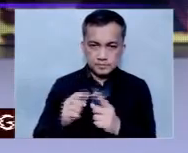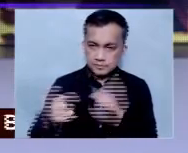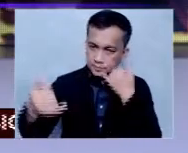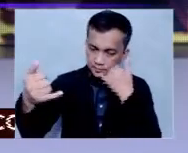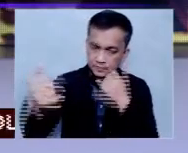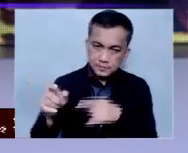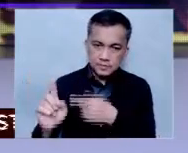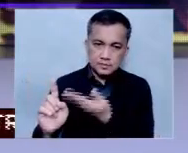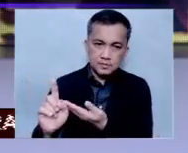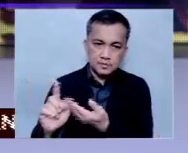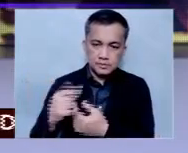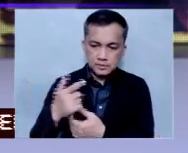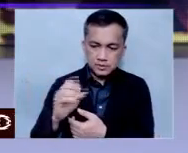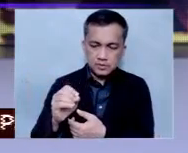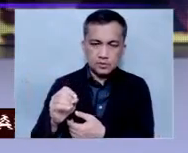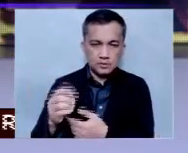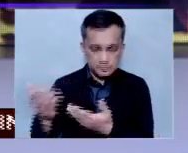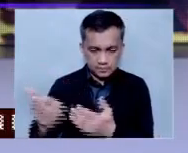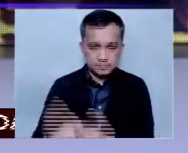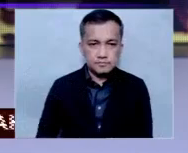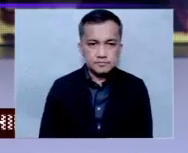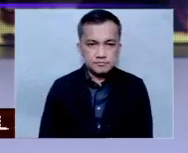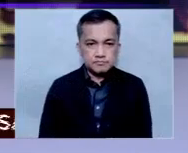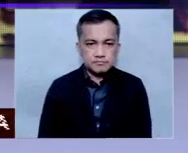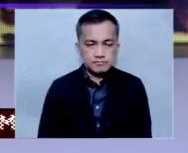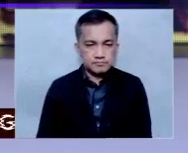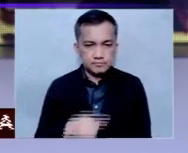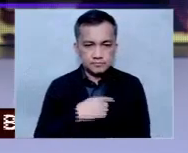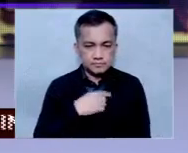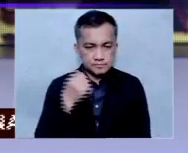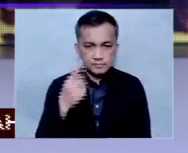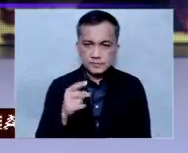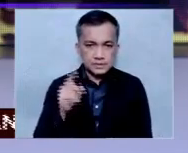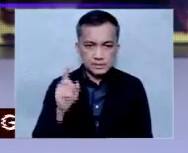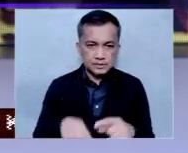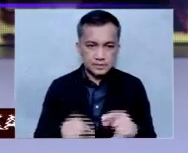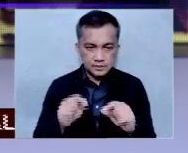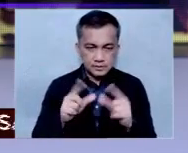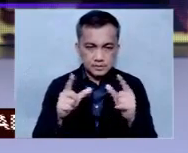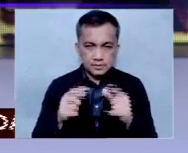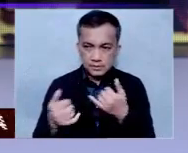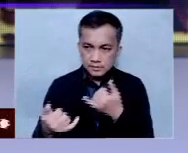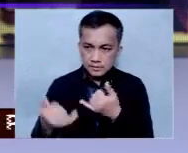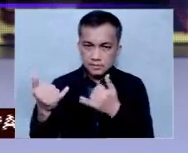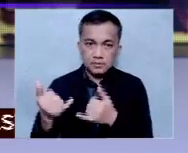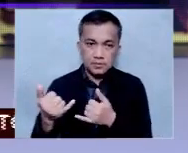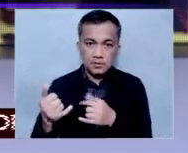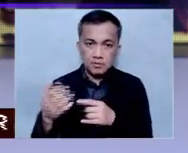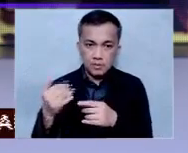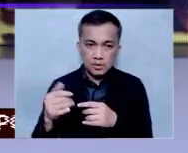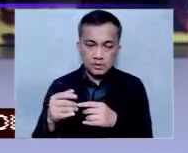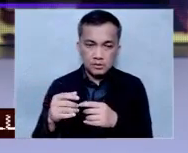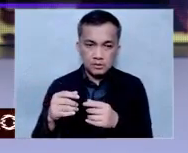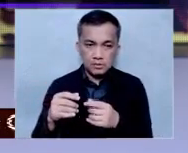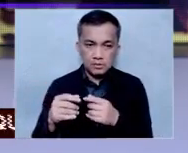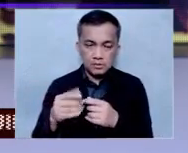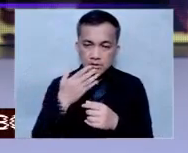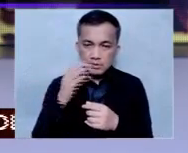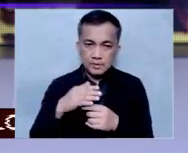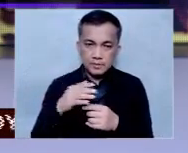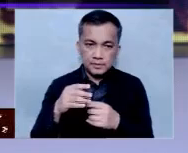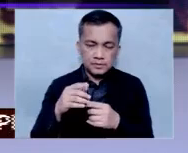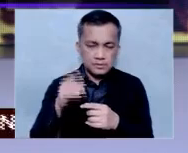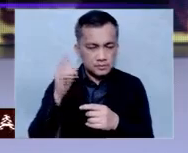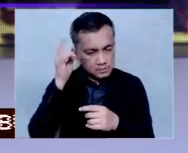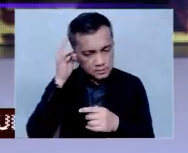si Gio Robles. Gio, we understand na kaya hindi ka pa makapag-live on cam dahil masama pa yung signal dyan. Kumusta